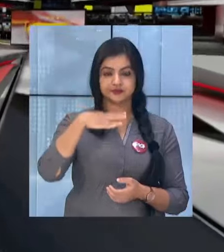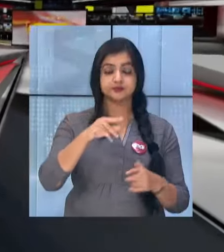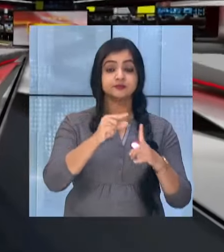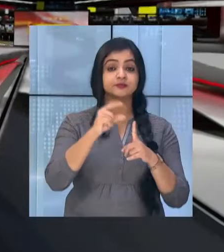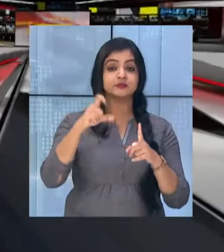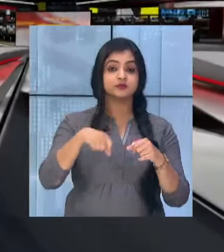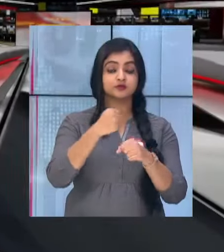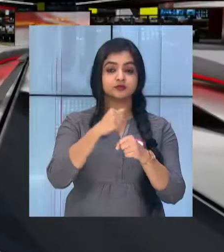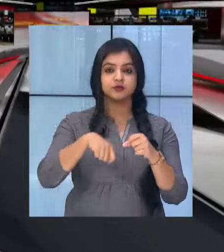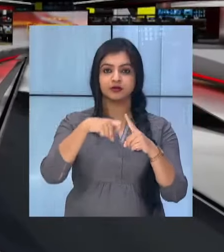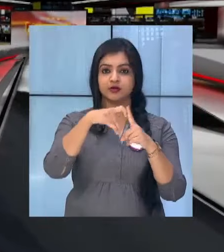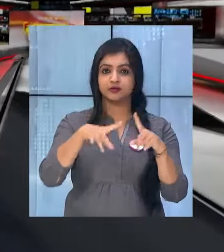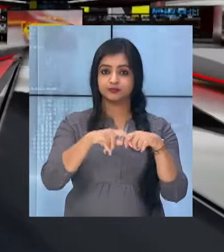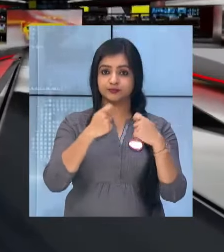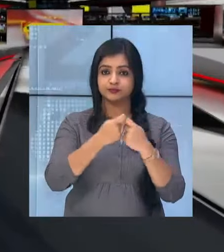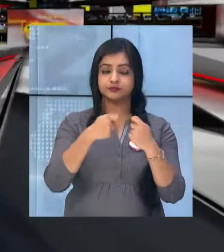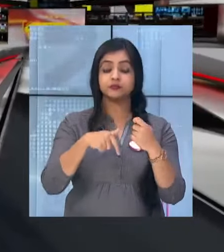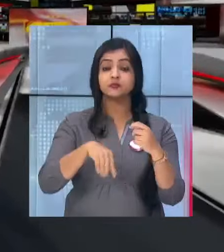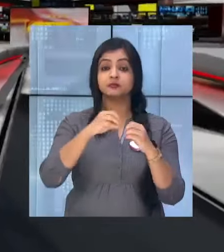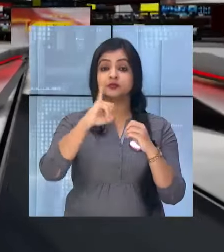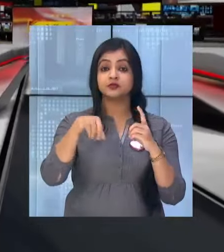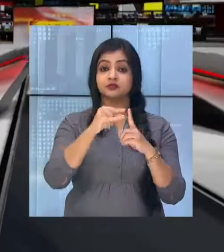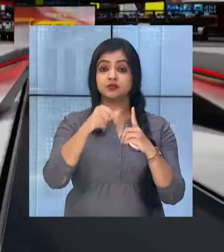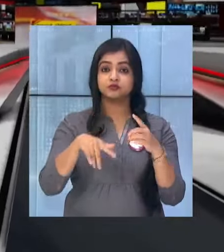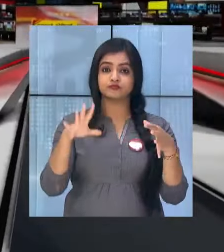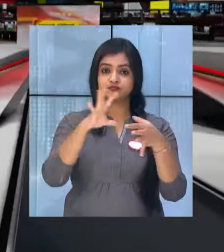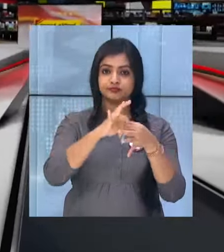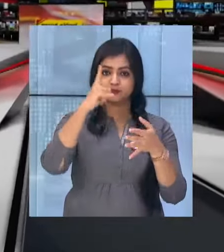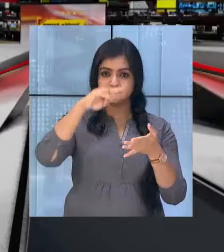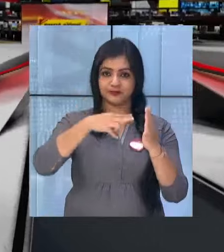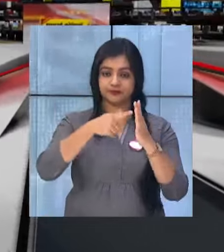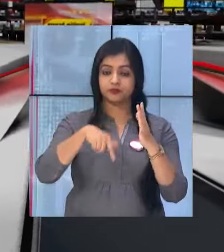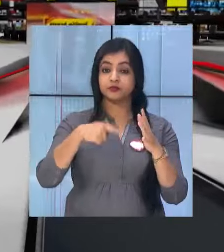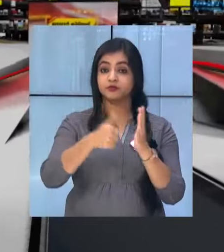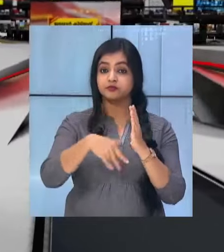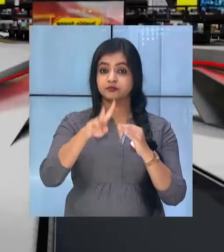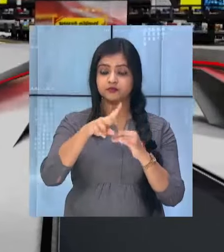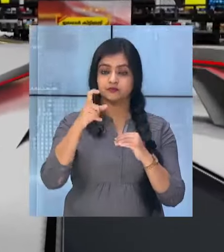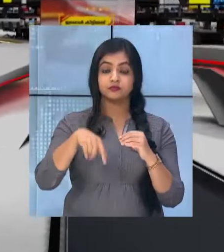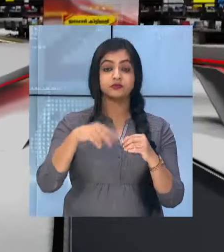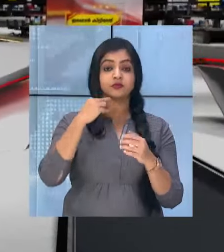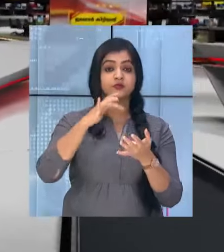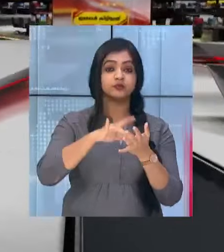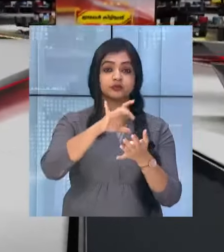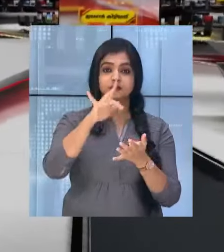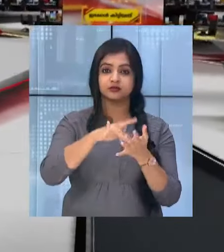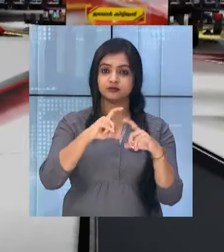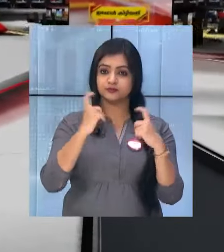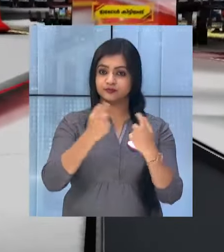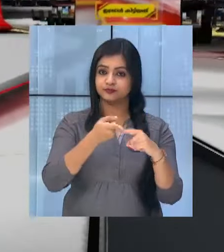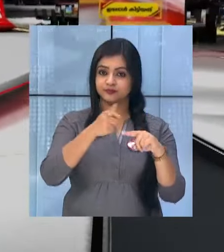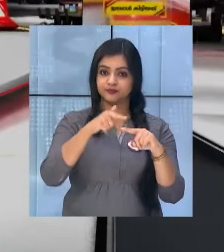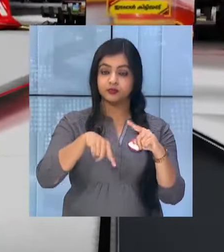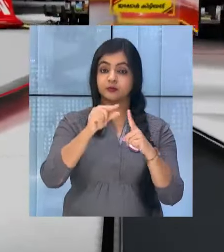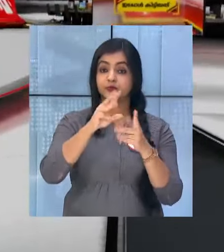പിസി ജോർജിന്റെ കേരള ജനപക്ഷം സെക്കുലർ ബിജെപി ഔദ്യോഗിക ലേയനം ഈ മാസം 27ന് തിരുവനന്തപുരം സെൻട്രൽ സ്റ്റേഡിയത്തിൽ നടക്കുന്ന ചടങ്ങിൽ